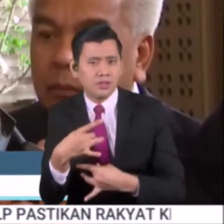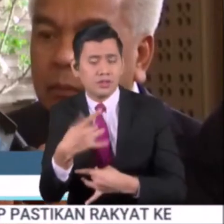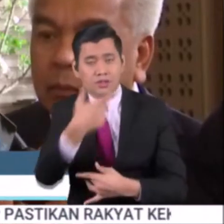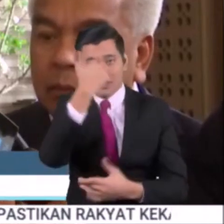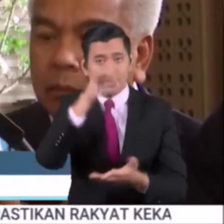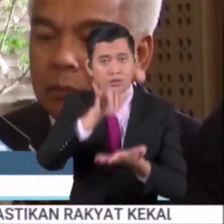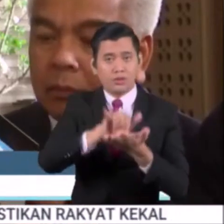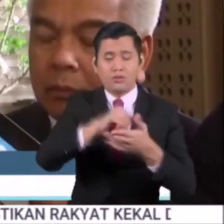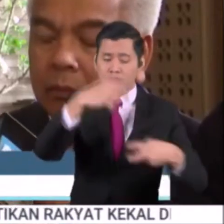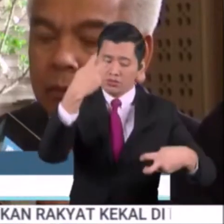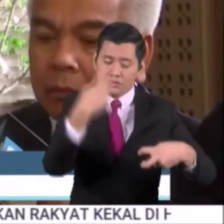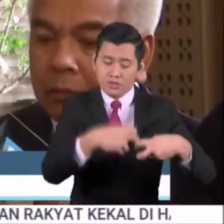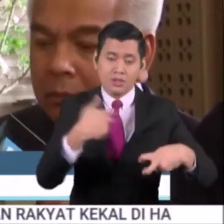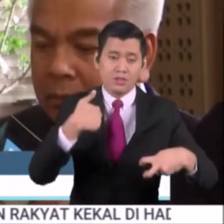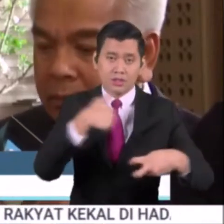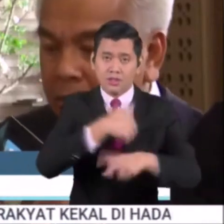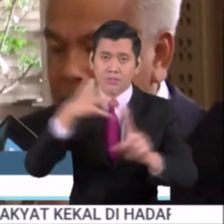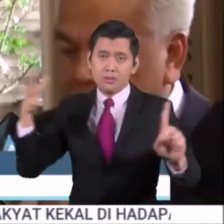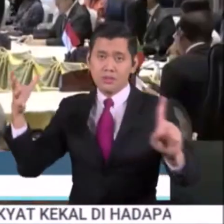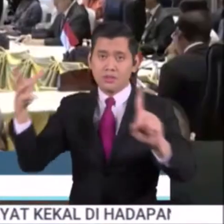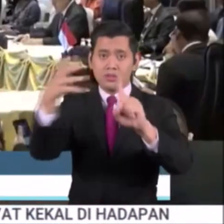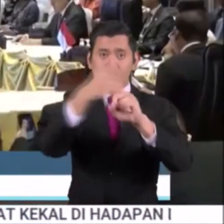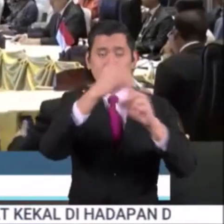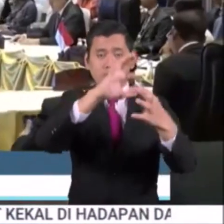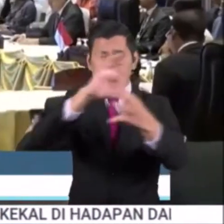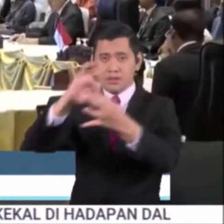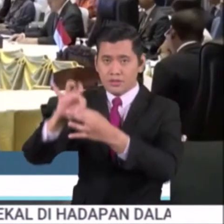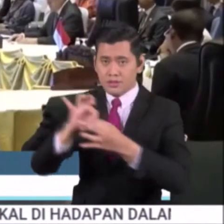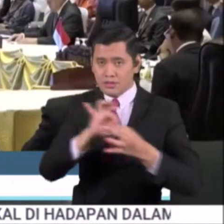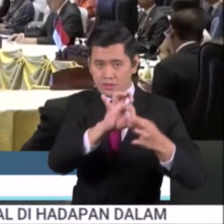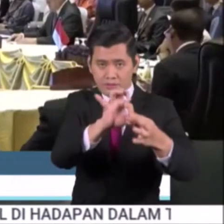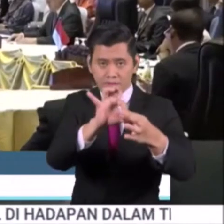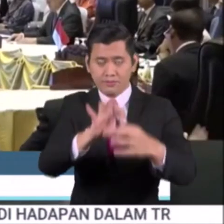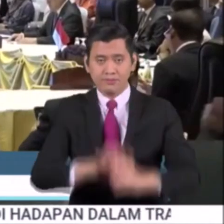menyukarkan kita untuk kita mencapai kata sepakat.